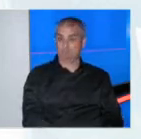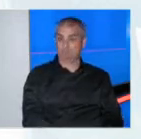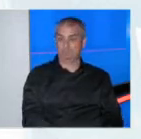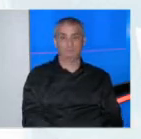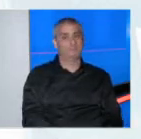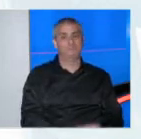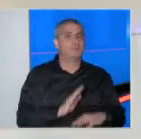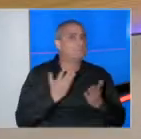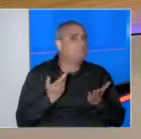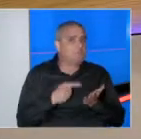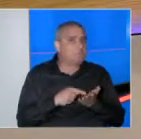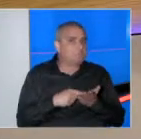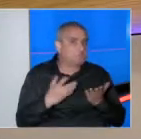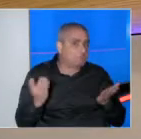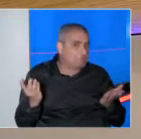הערכה, על בסיס מה?